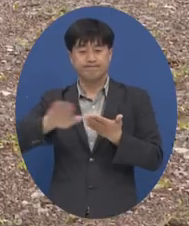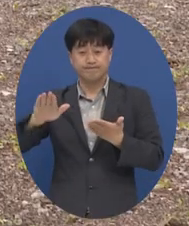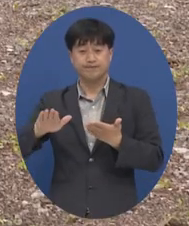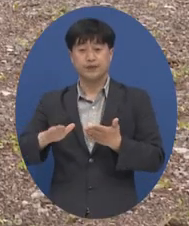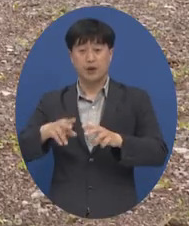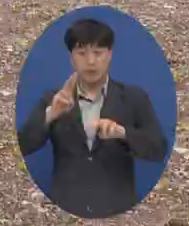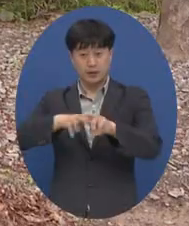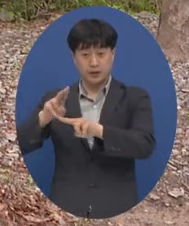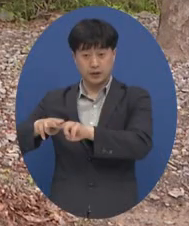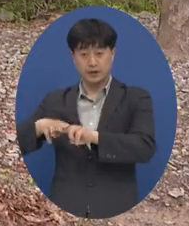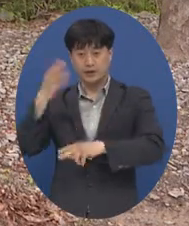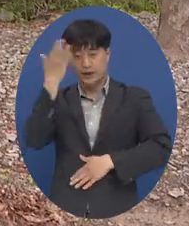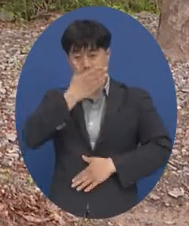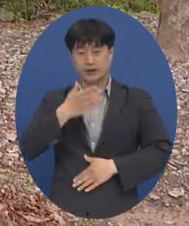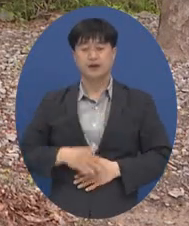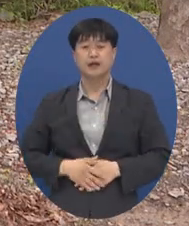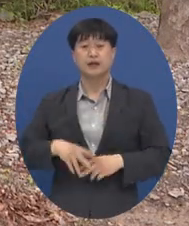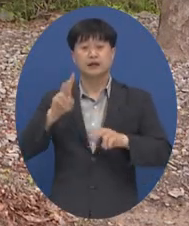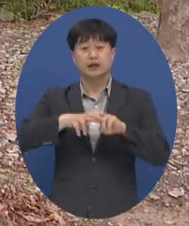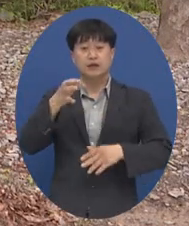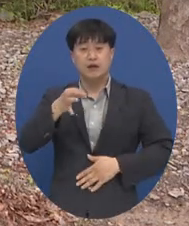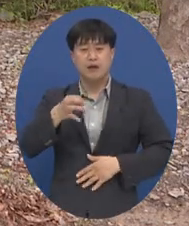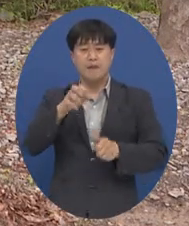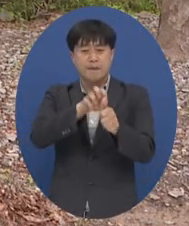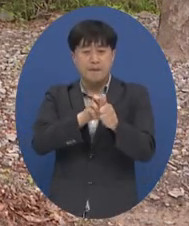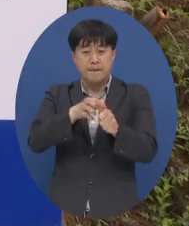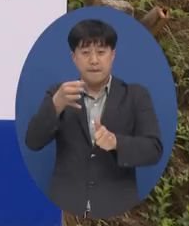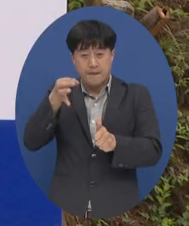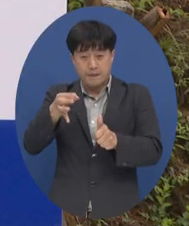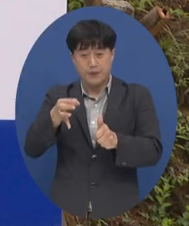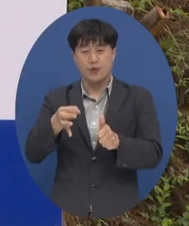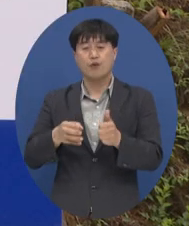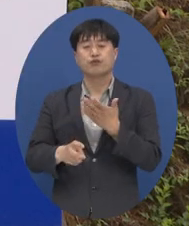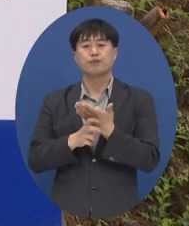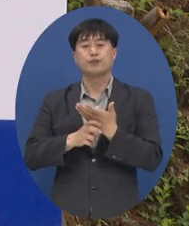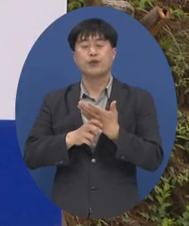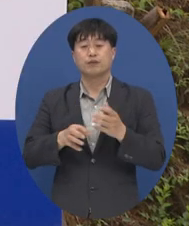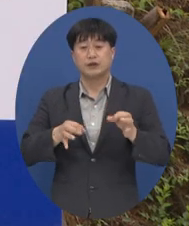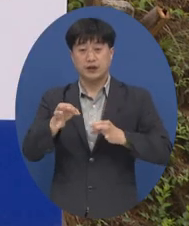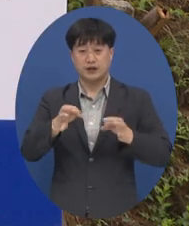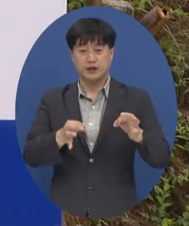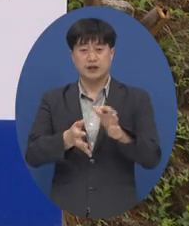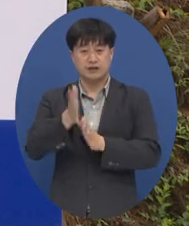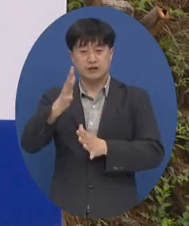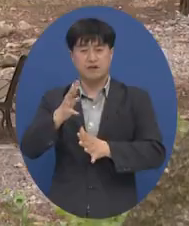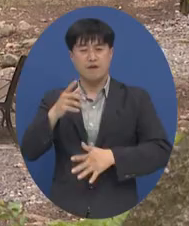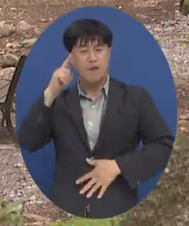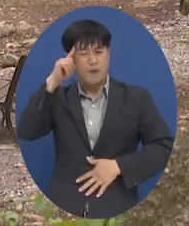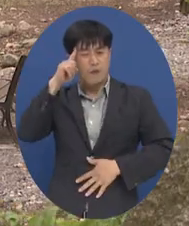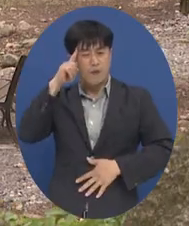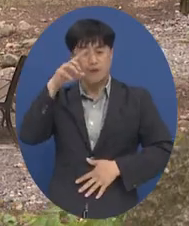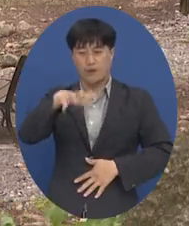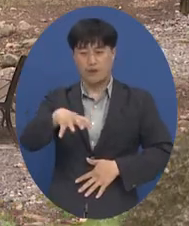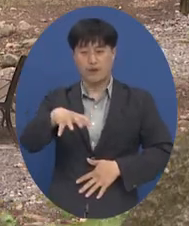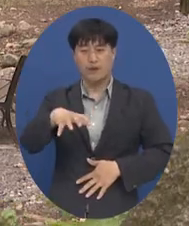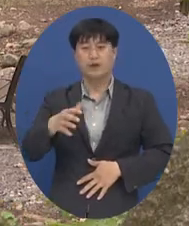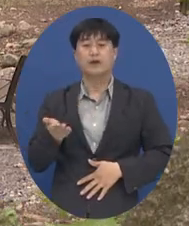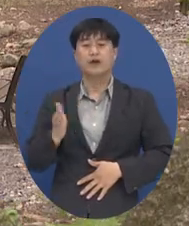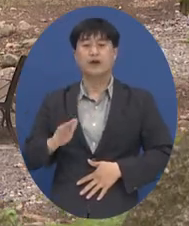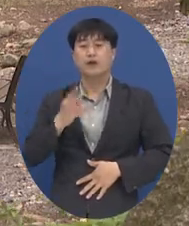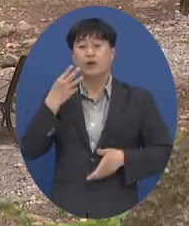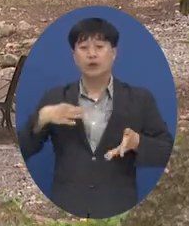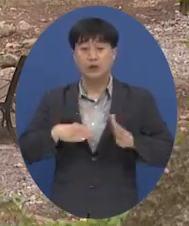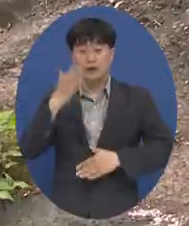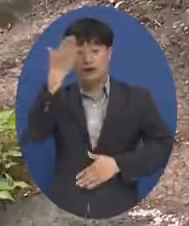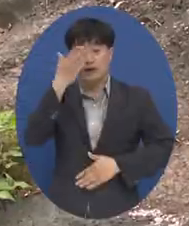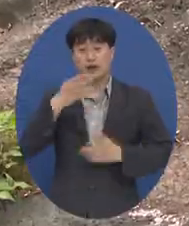한눈에 봐도 깨끗합니다. 자릿세와 바가지 요금을 받는 등 불법 영업을 하던 시설물들로 몸살을 앓아온 곳인데